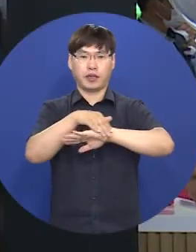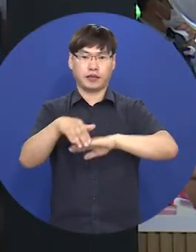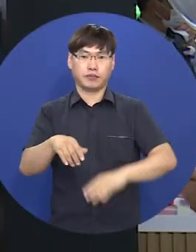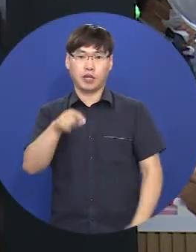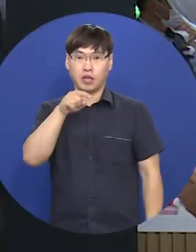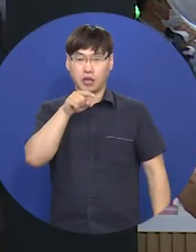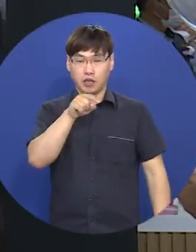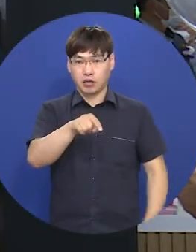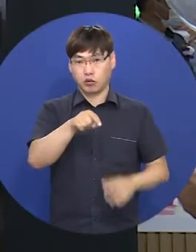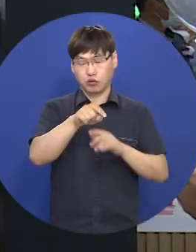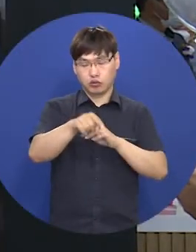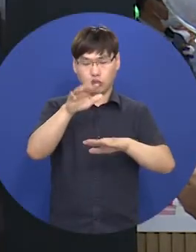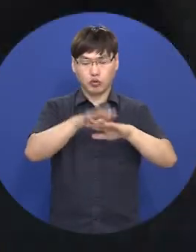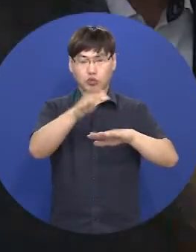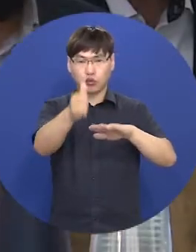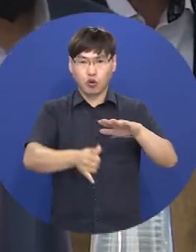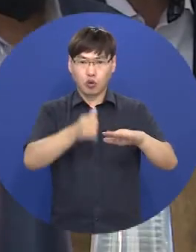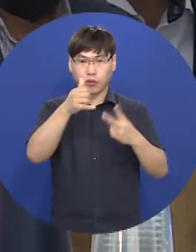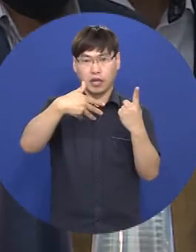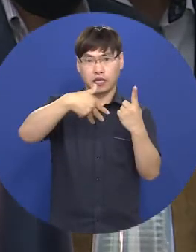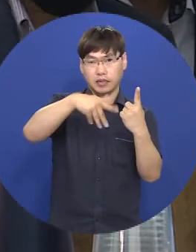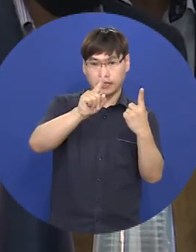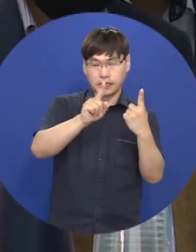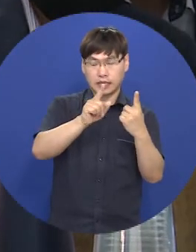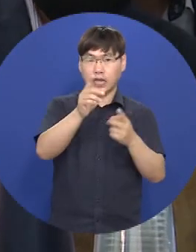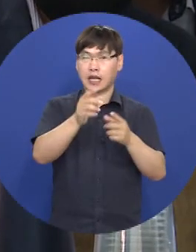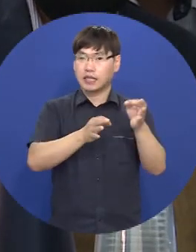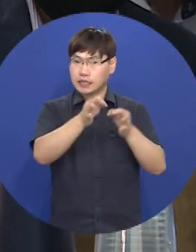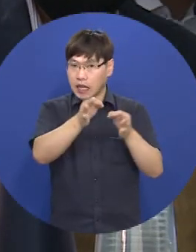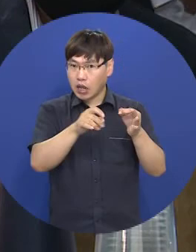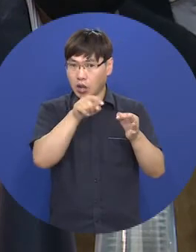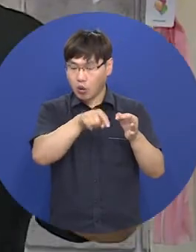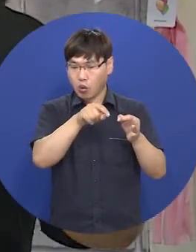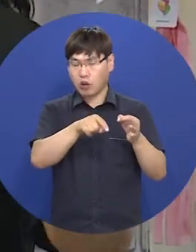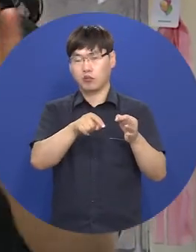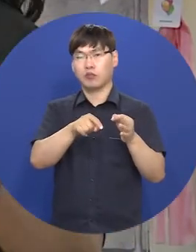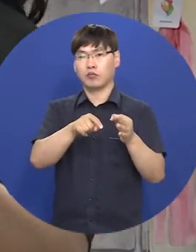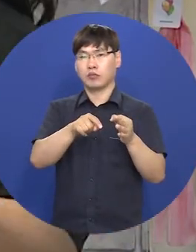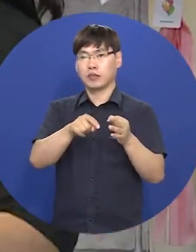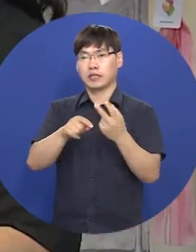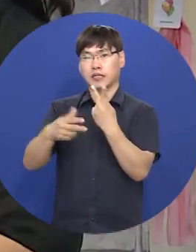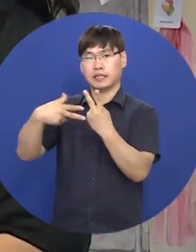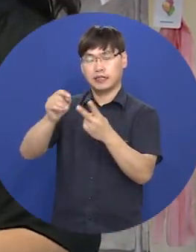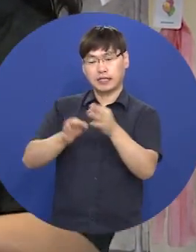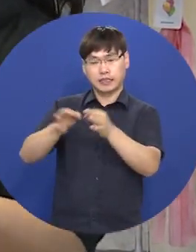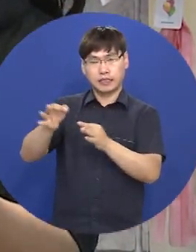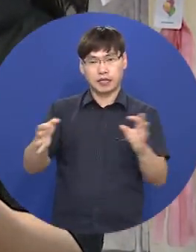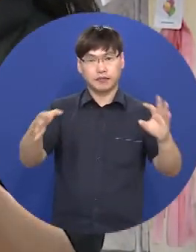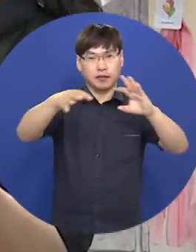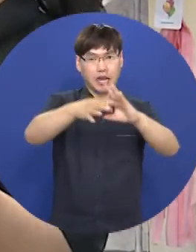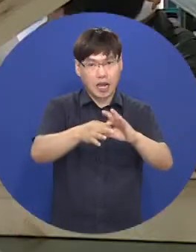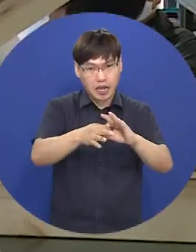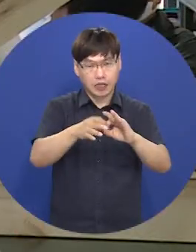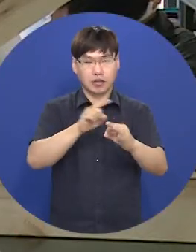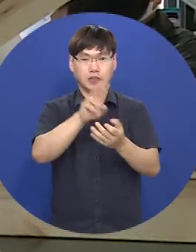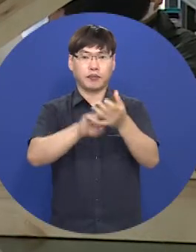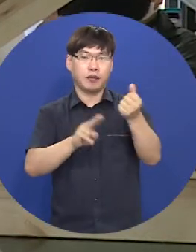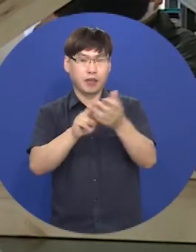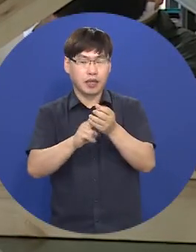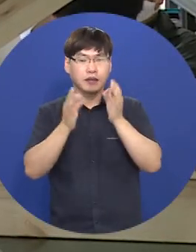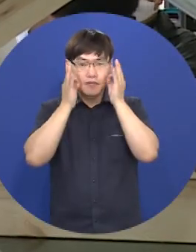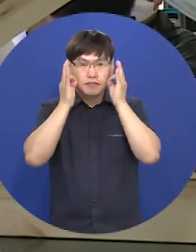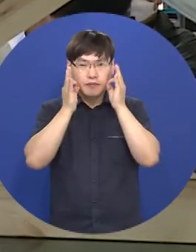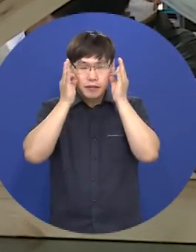구는 시니어몰을 통해서 농업의 1차 산업을 전통시장의 기능과 연계해 코로나19로 인해 변화된 소비 환경에 적극